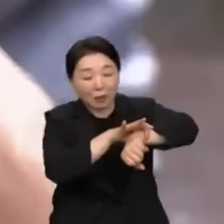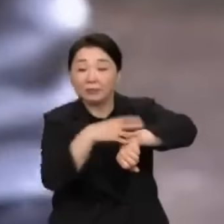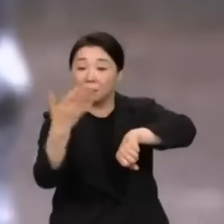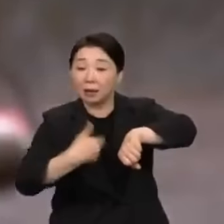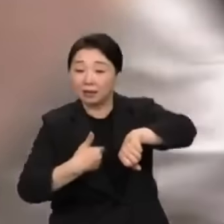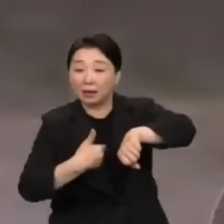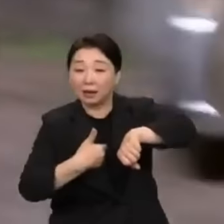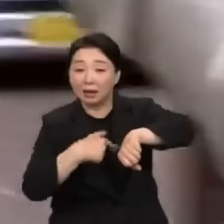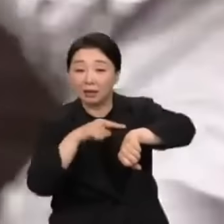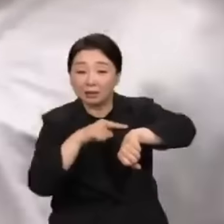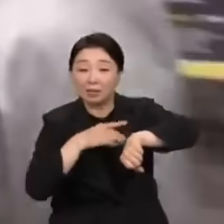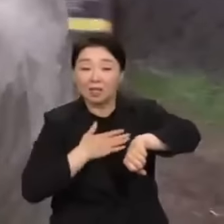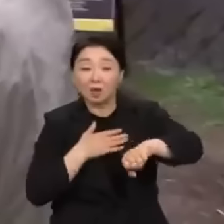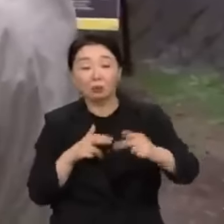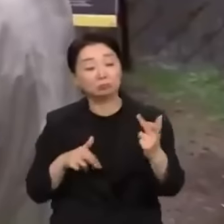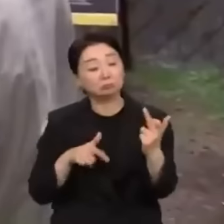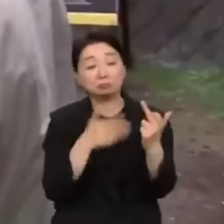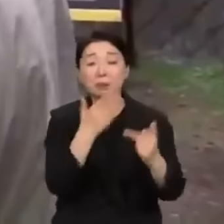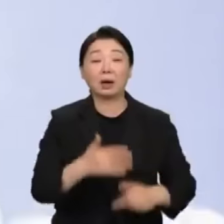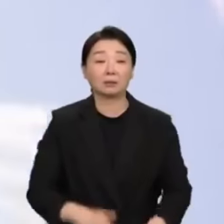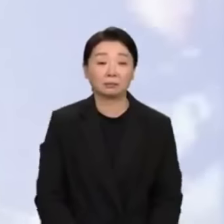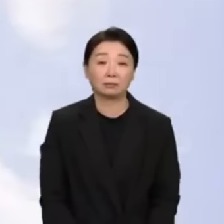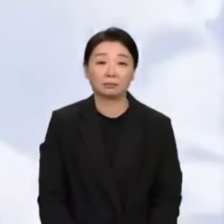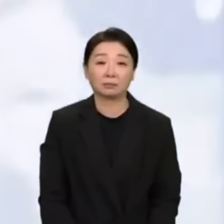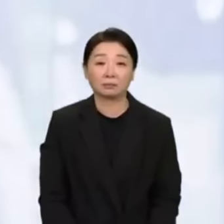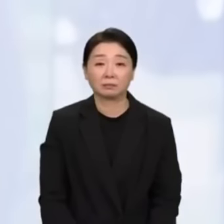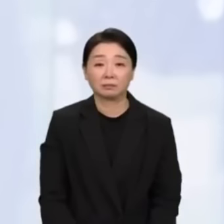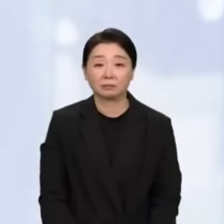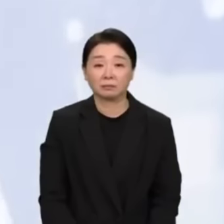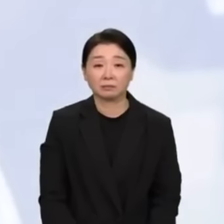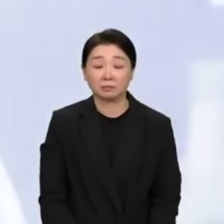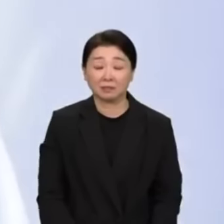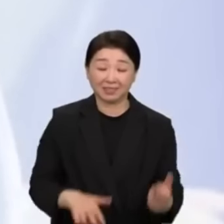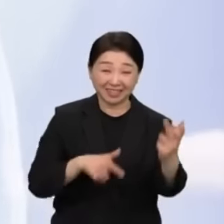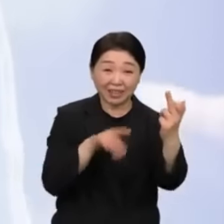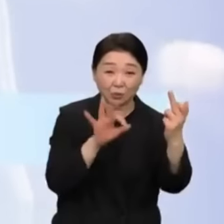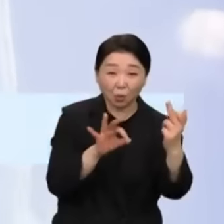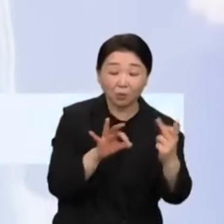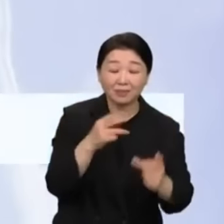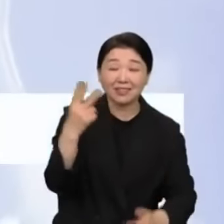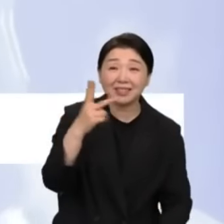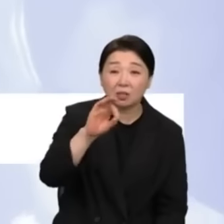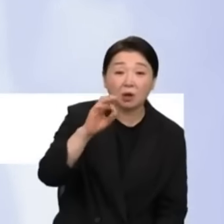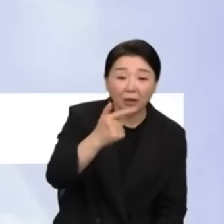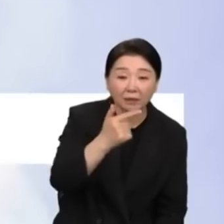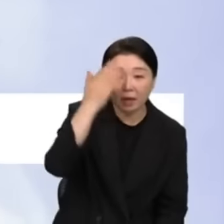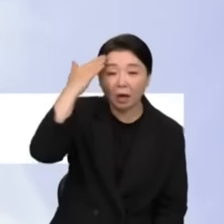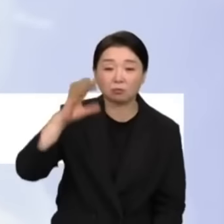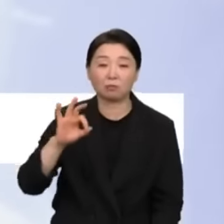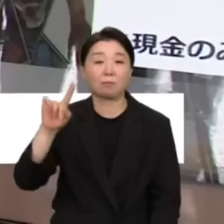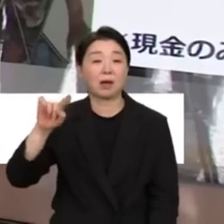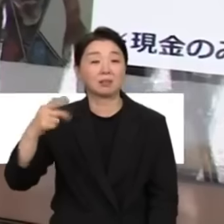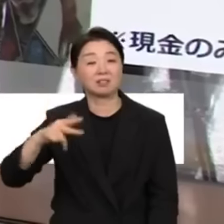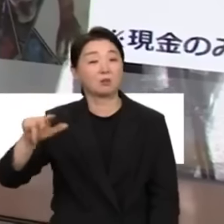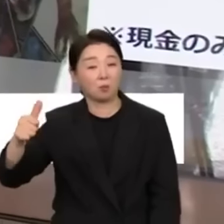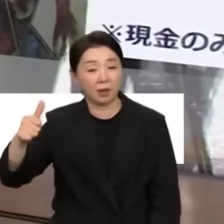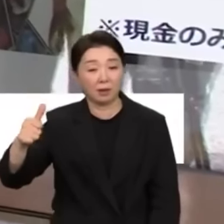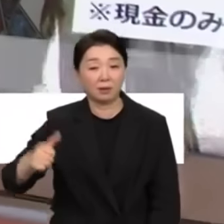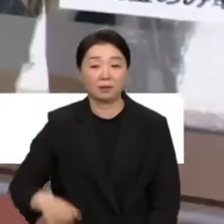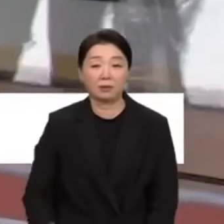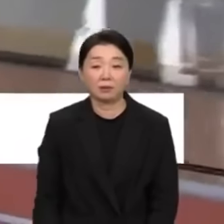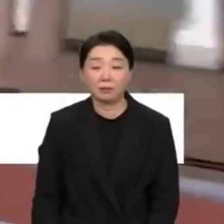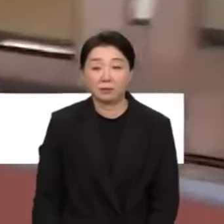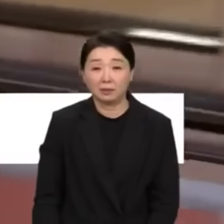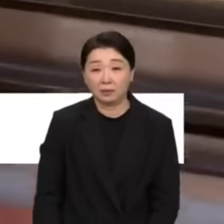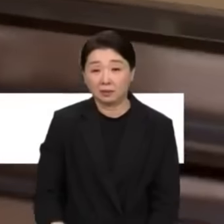받아야지만 저 게이트를 통과할 수 있습니다. 입산료는 2,000엔, 우리 돈 17,500원 정도입니다.